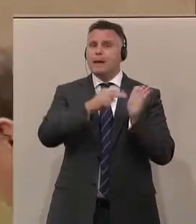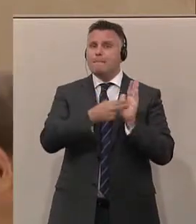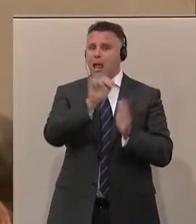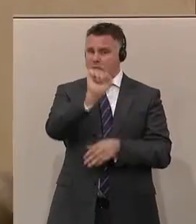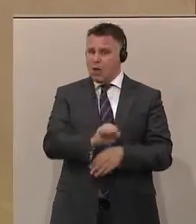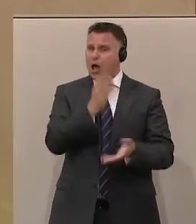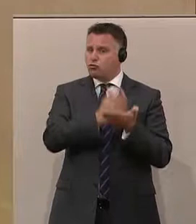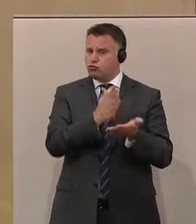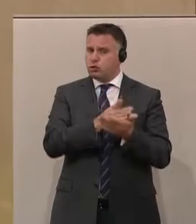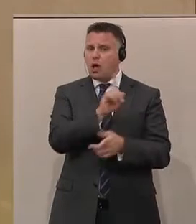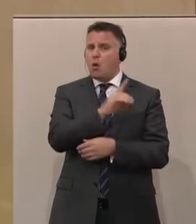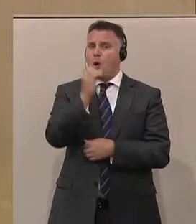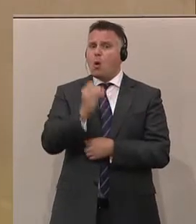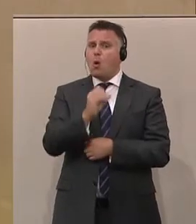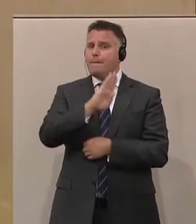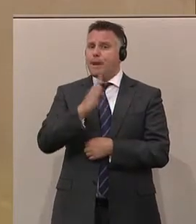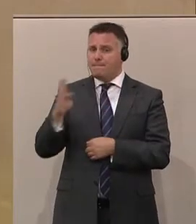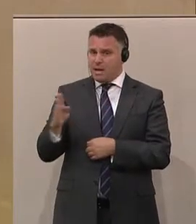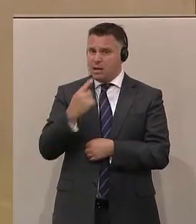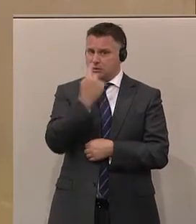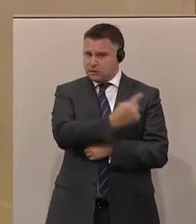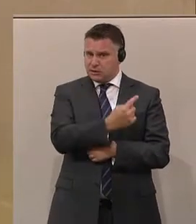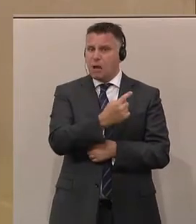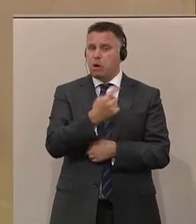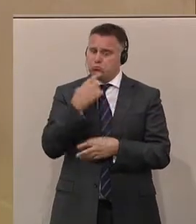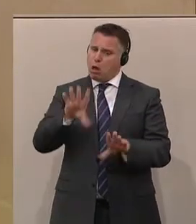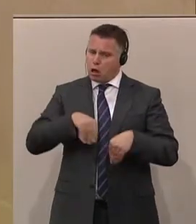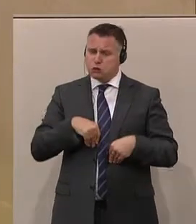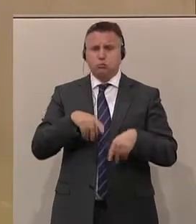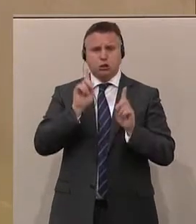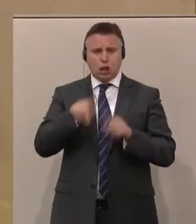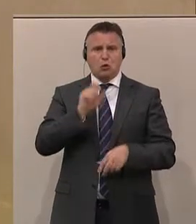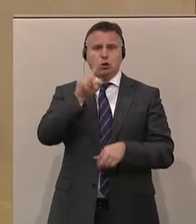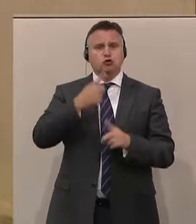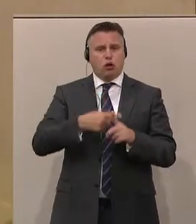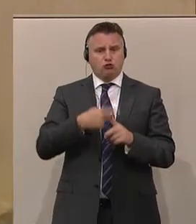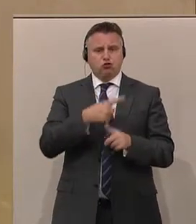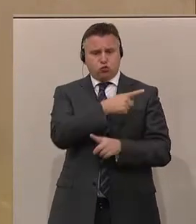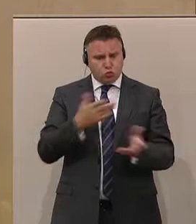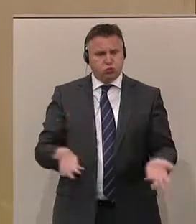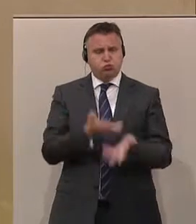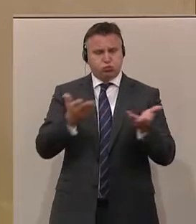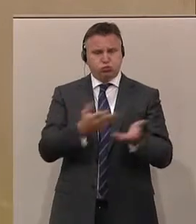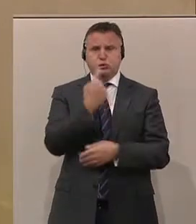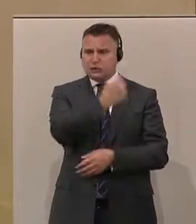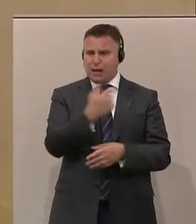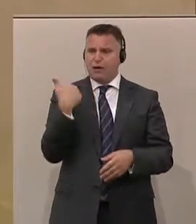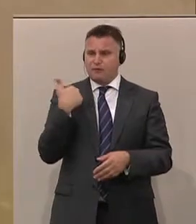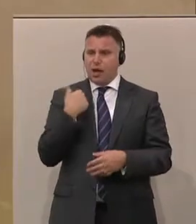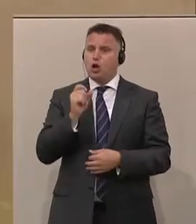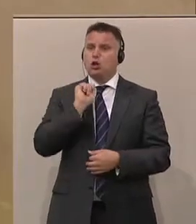selbst bei der ÖBB nicht nur toleriert hat, sondern auch noch befördert hat. Das heißt, bei der ÖBB war